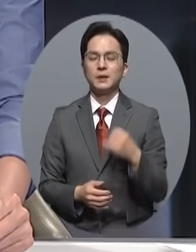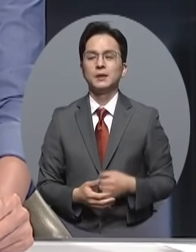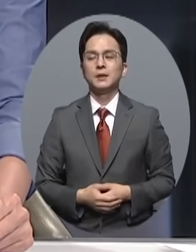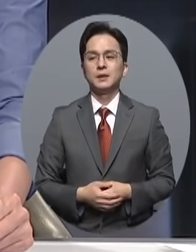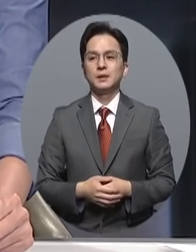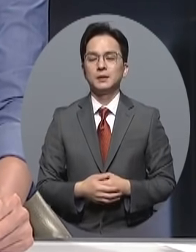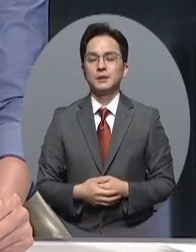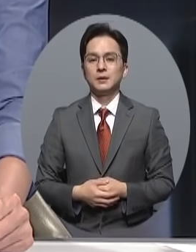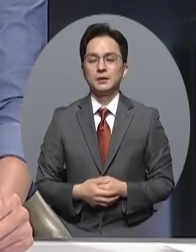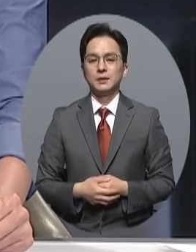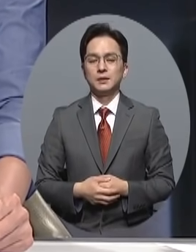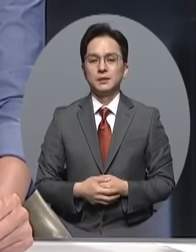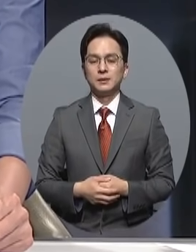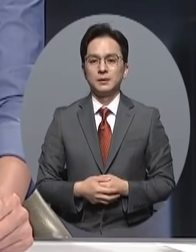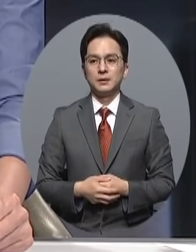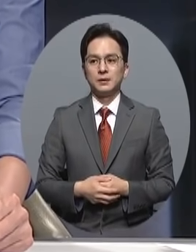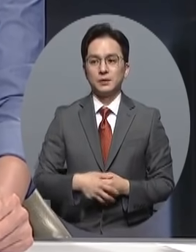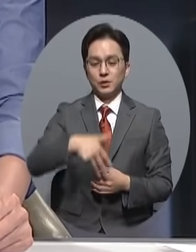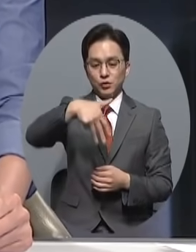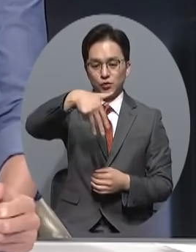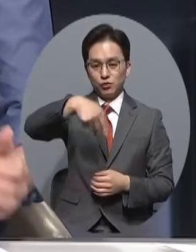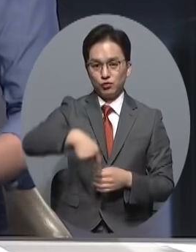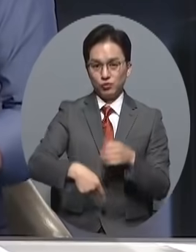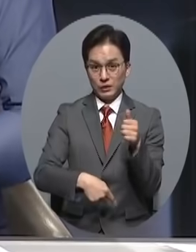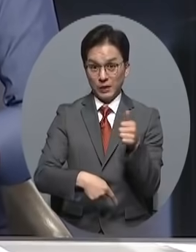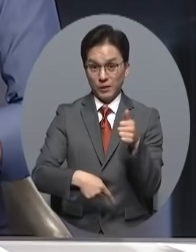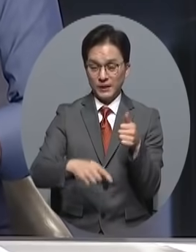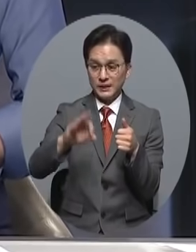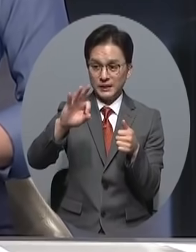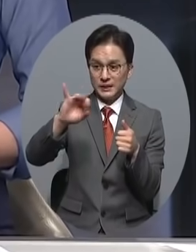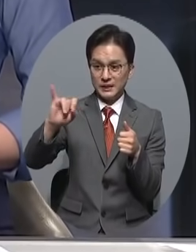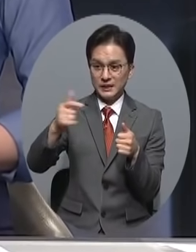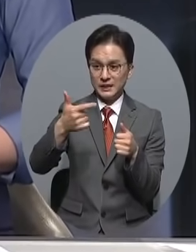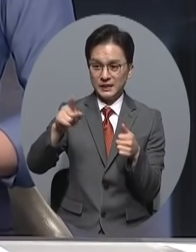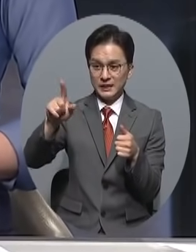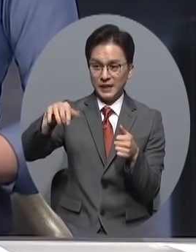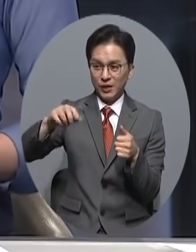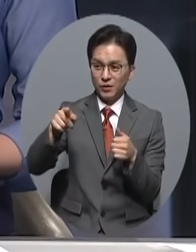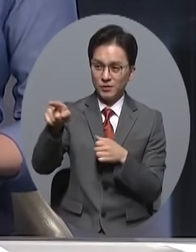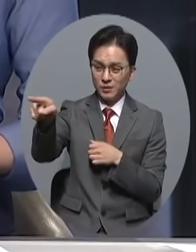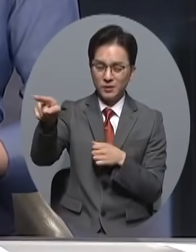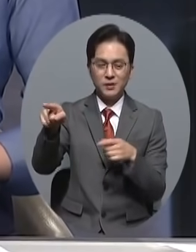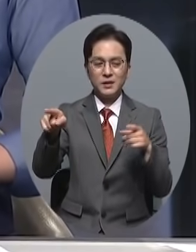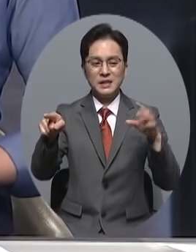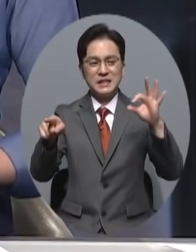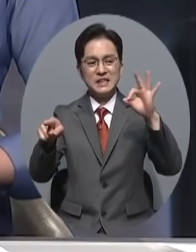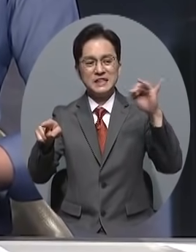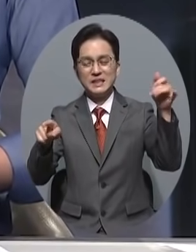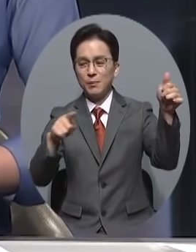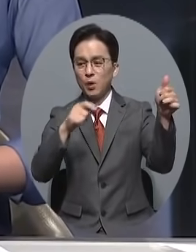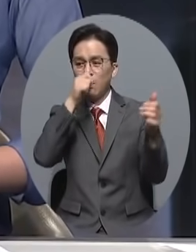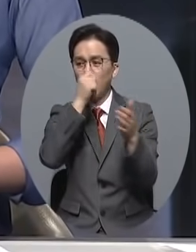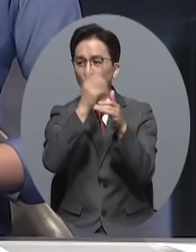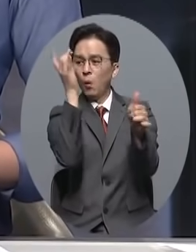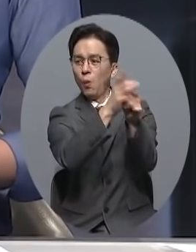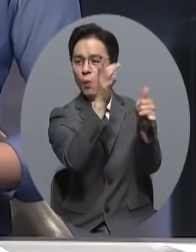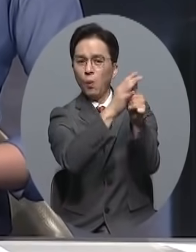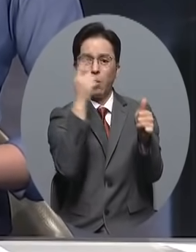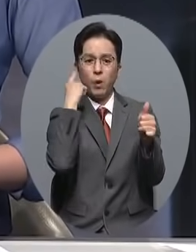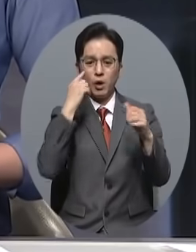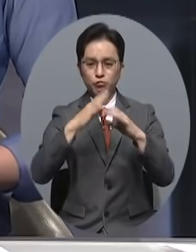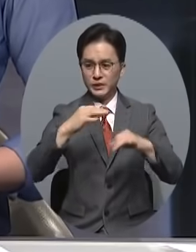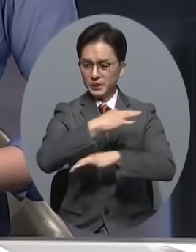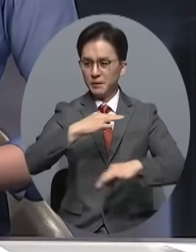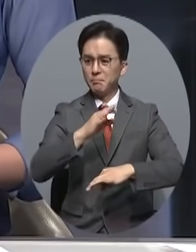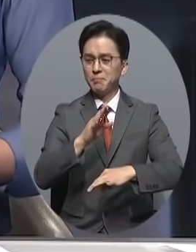측근을 의심하는 거 아니냐 이렇게 물었습니다. 그러자 이제 이 대표가 이전 대표가 곽상도 의원 아들의 퇴직금 관련해서 누가 줬고 이유가